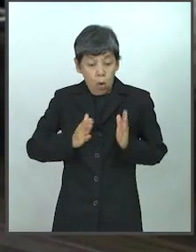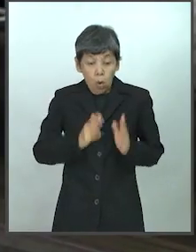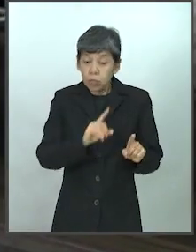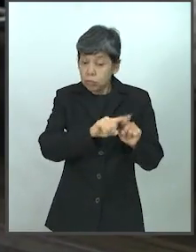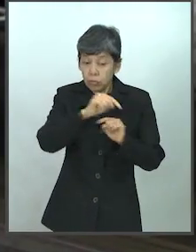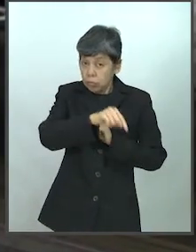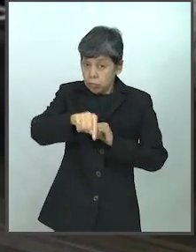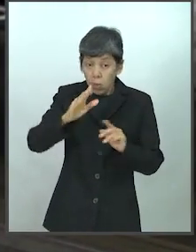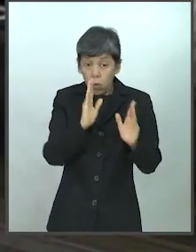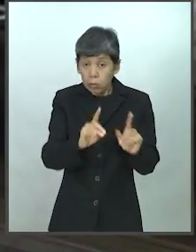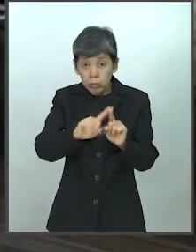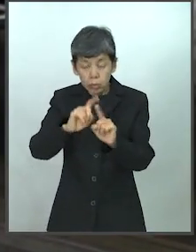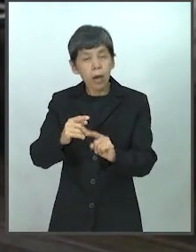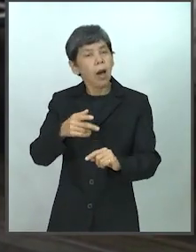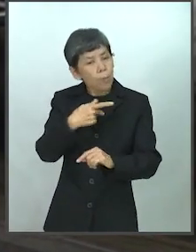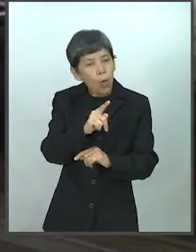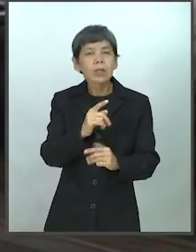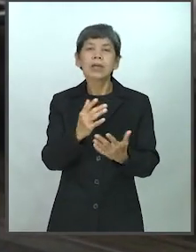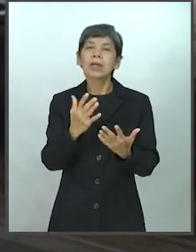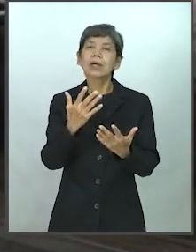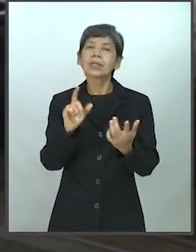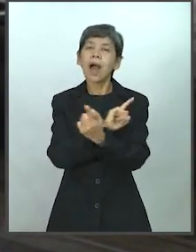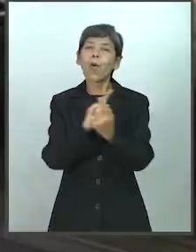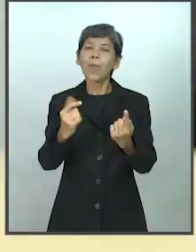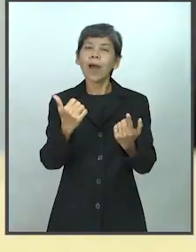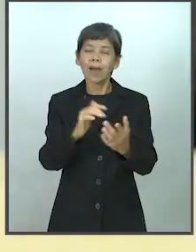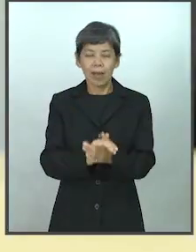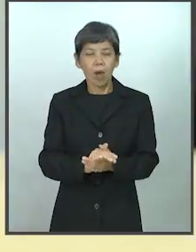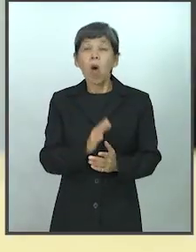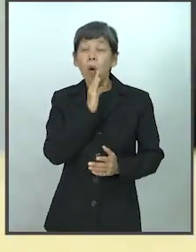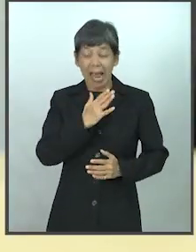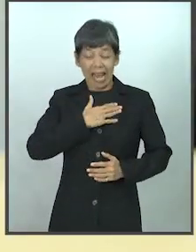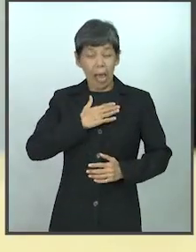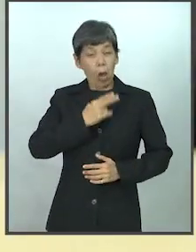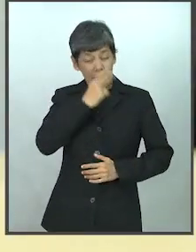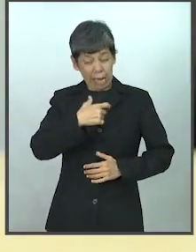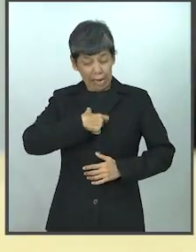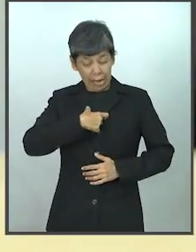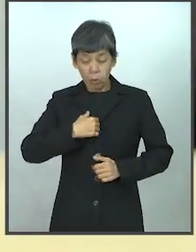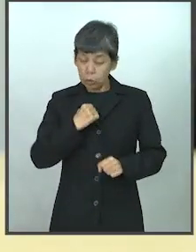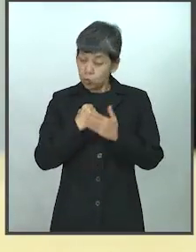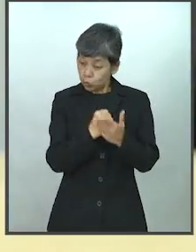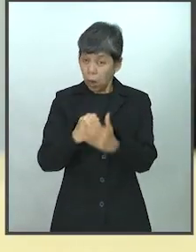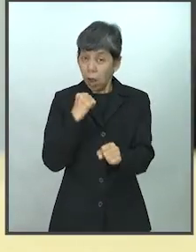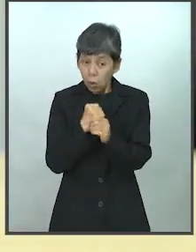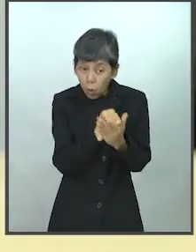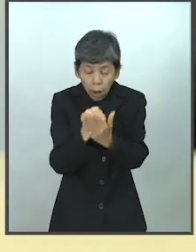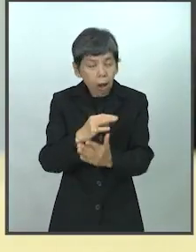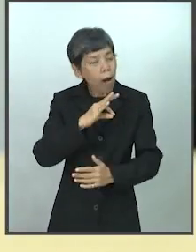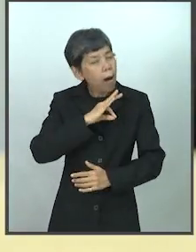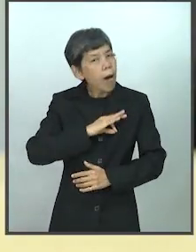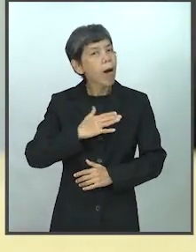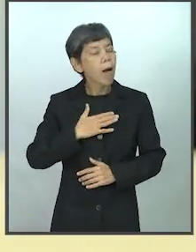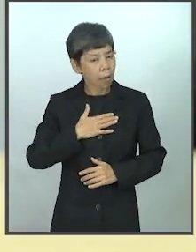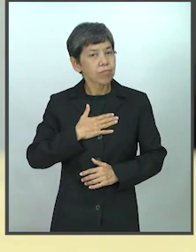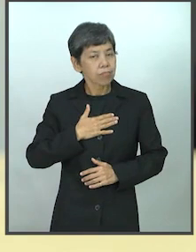ต่างๆเหล่านั้นนะครับมีประโยชน์ต่อสังคมนะครับคนเราเมื่อเวลาที่เห็นว่าตนเองมีประโยชน์ต่อสังคมก็จะรู้ตัวว่